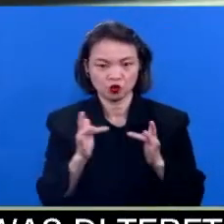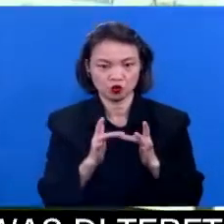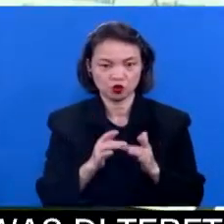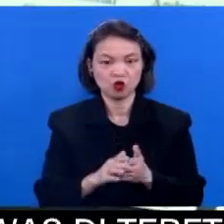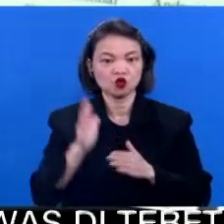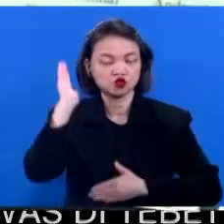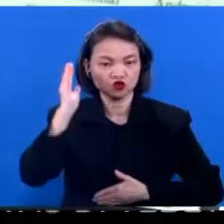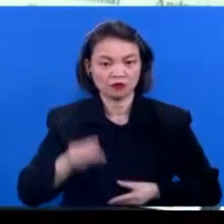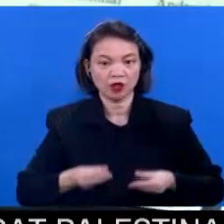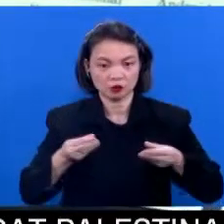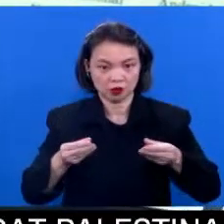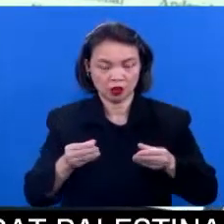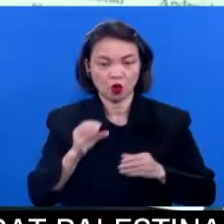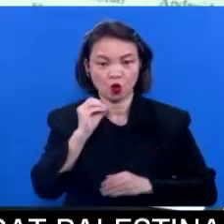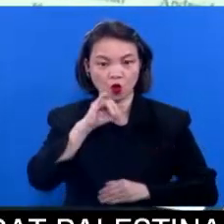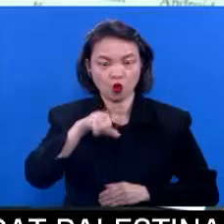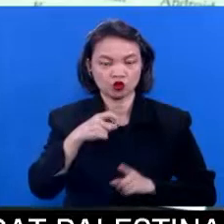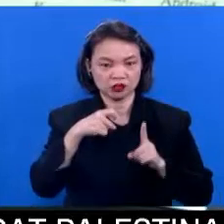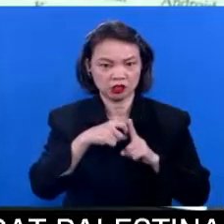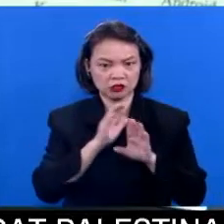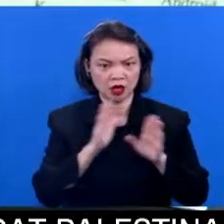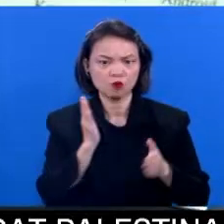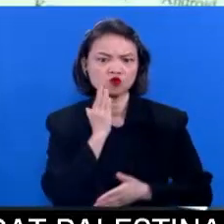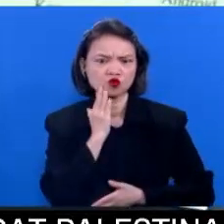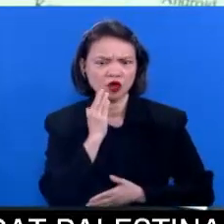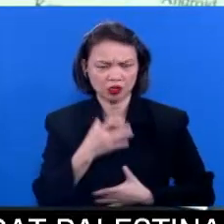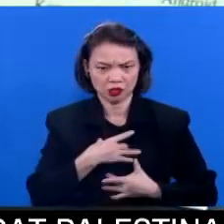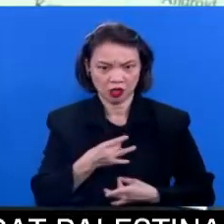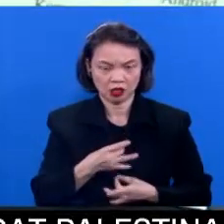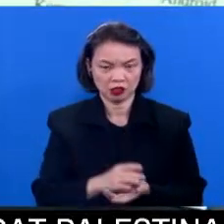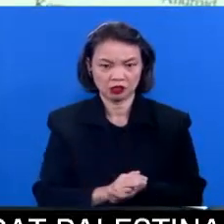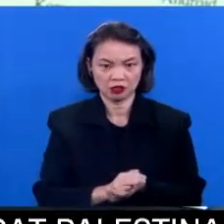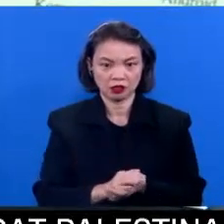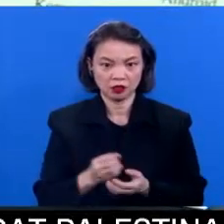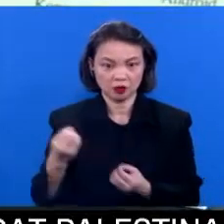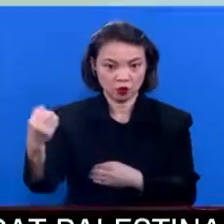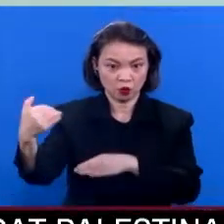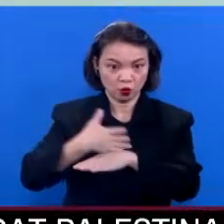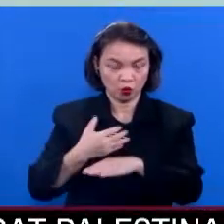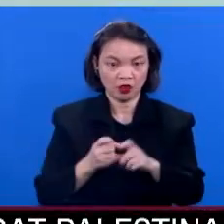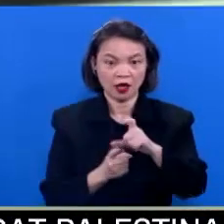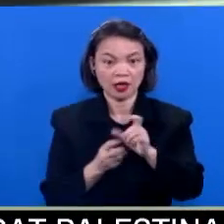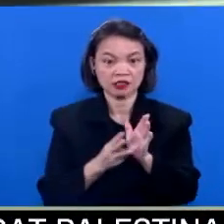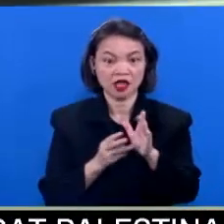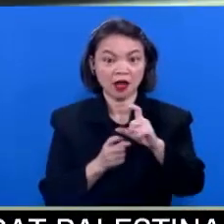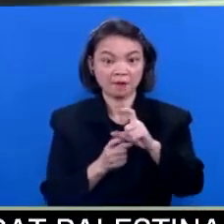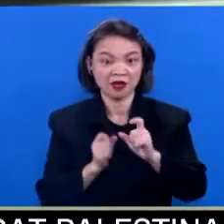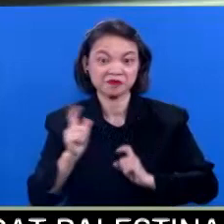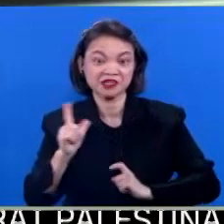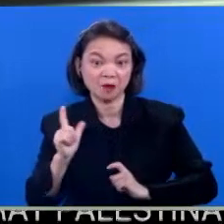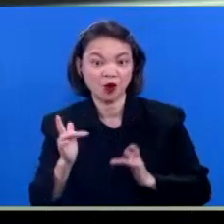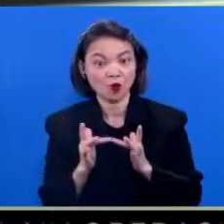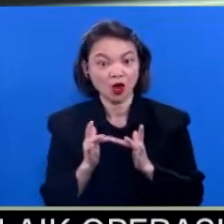OJK. Lalu yang kedua, jangan mudah tertarik pinjol yang dikirim melalui SMS spam melalui gadget kita. Sebisa